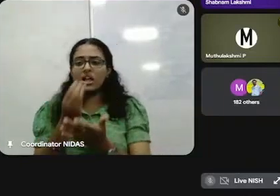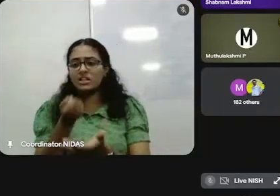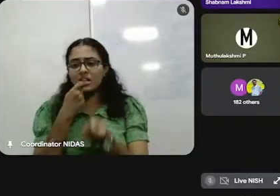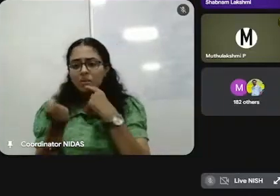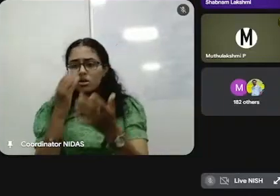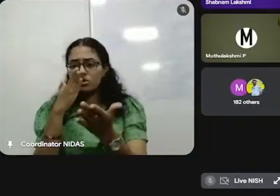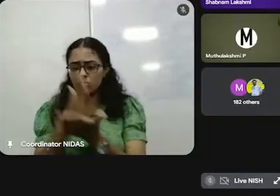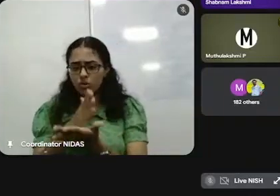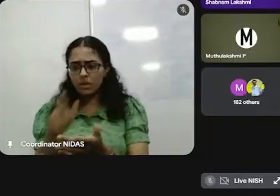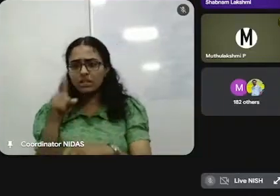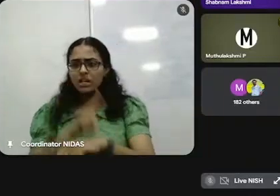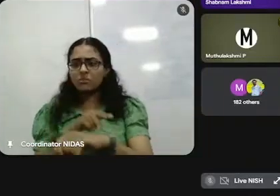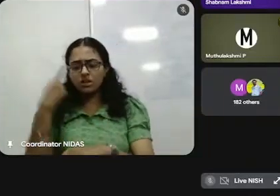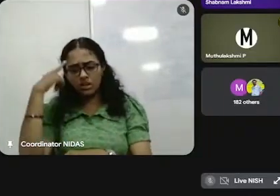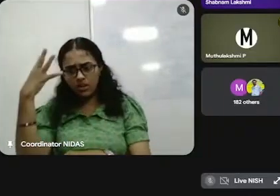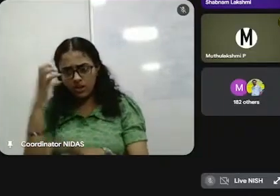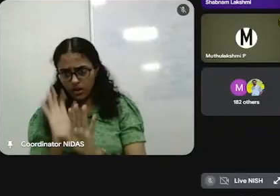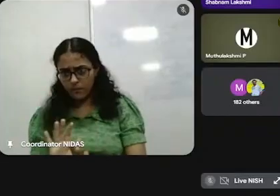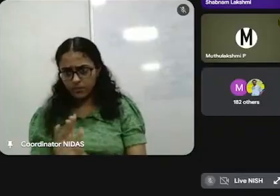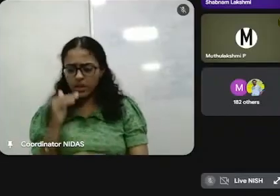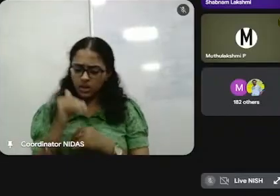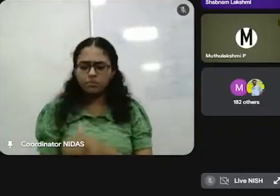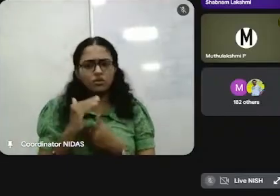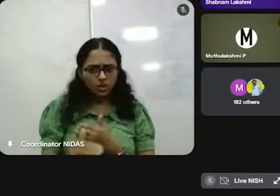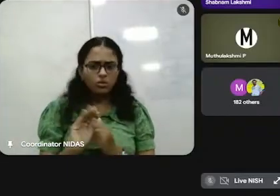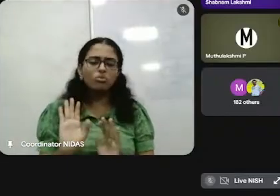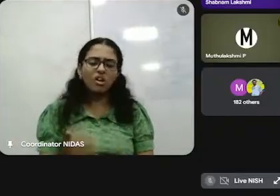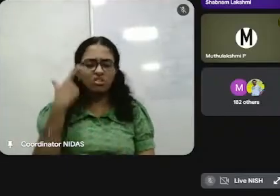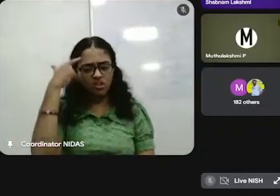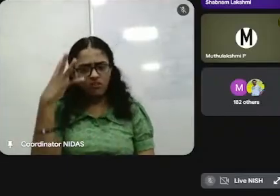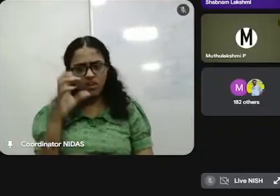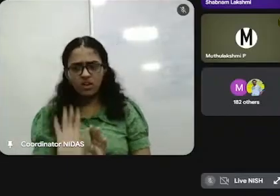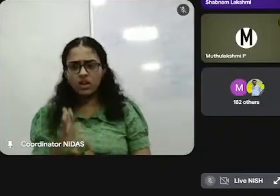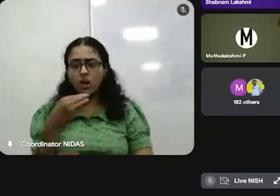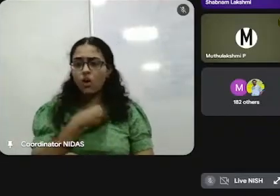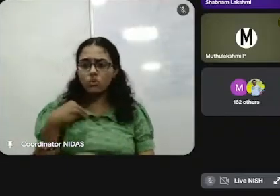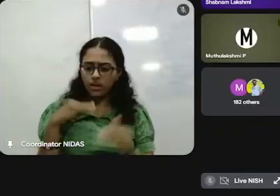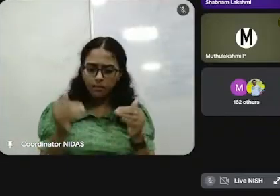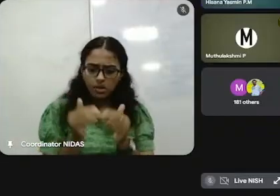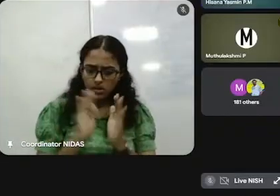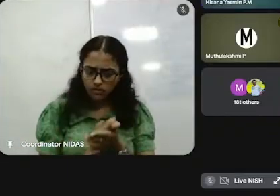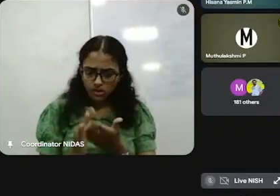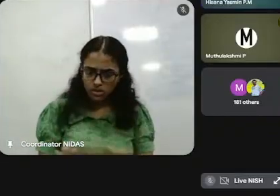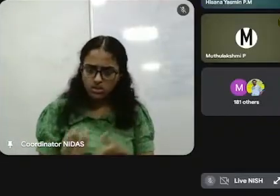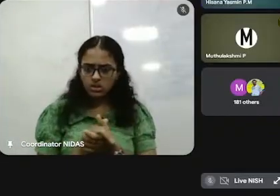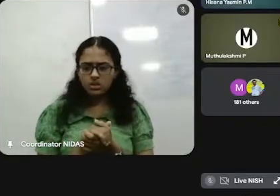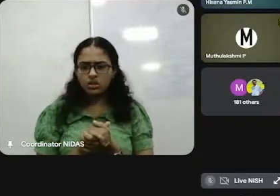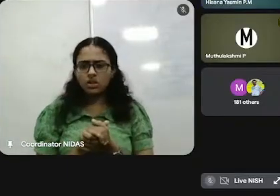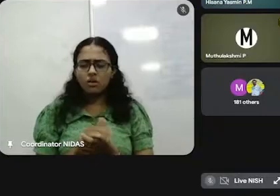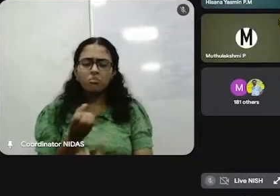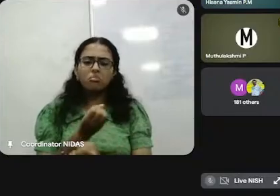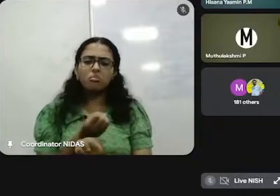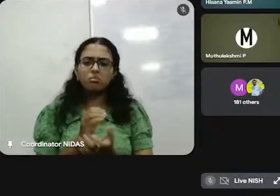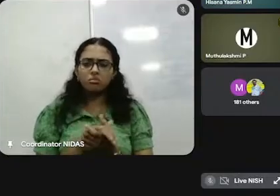ഇപ്പവും വരലുണ്ട് തലവേദന ഇപ്പോഴും വരുന്നുണ്ടല്ലേ? ഓക്കെ. ഡോക്ടറെ കണ്ടിരുന്നോ? ആ, കുറെ ഡോക്ടർ ഇതെന്നാ